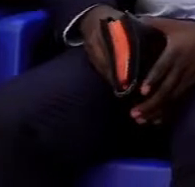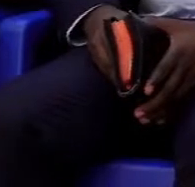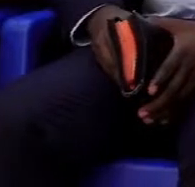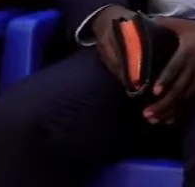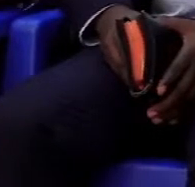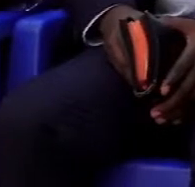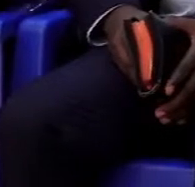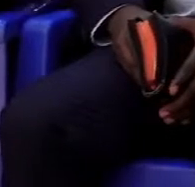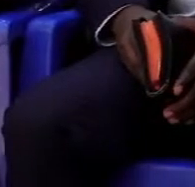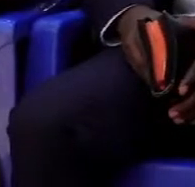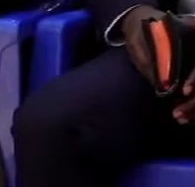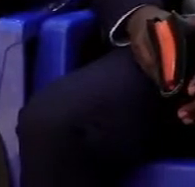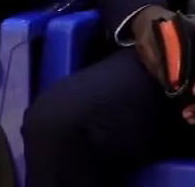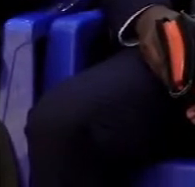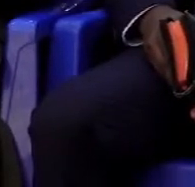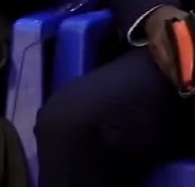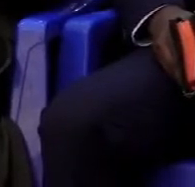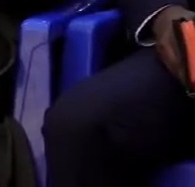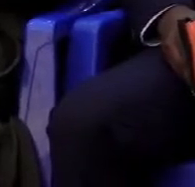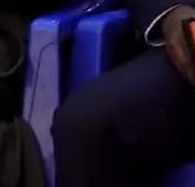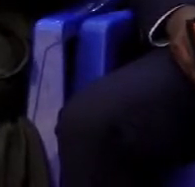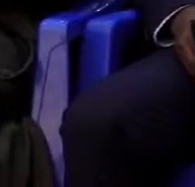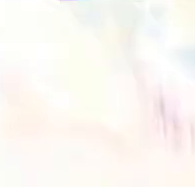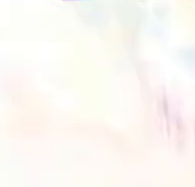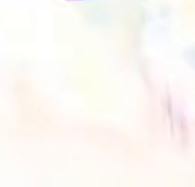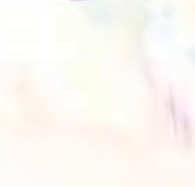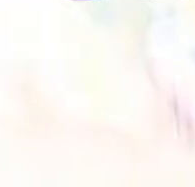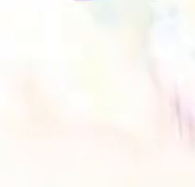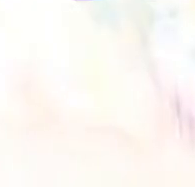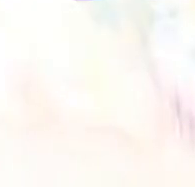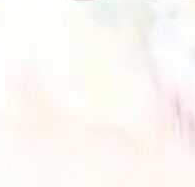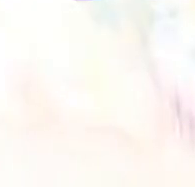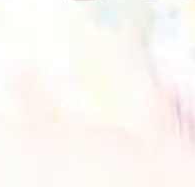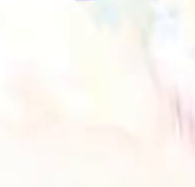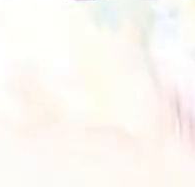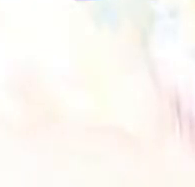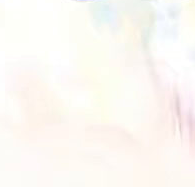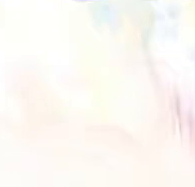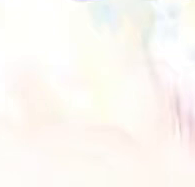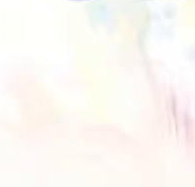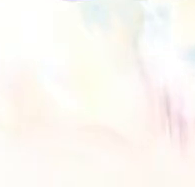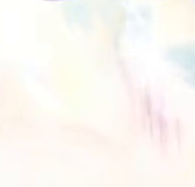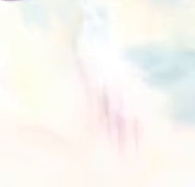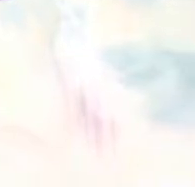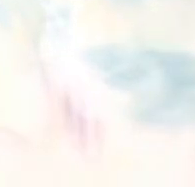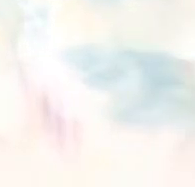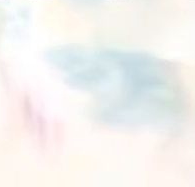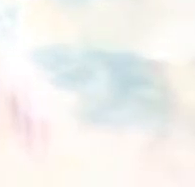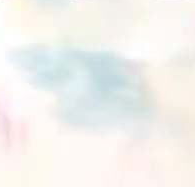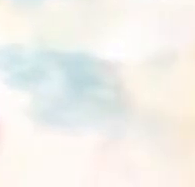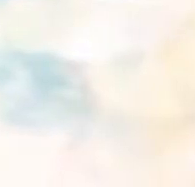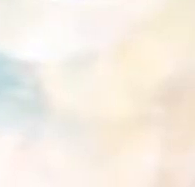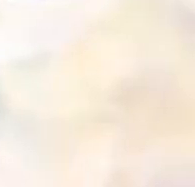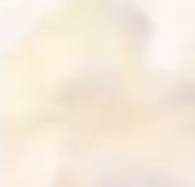nikaomba dereva pikipiki mmoja, na akakubali kunipeleka pale kwa malipo